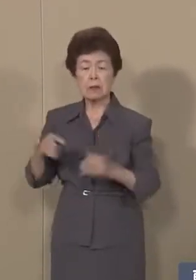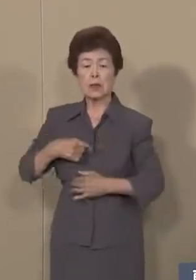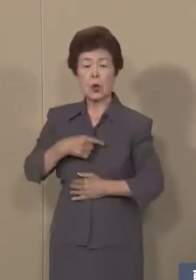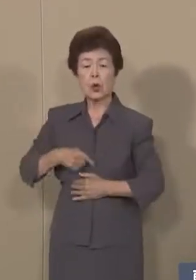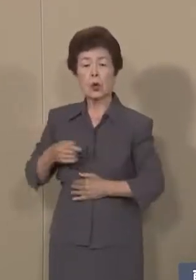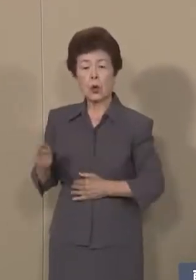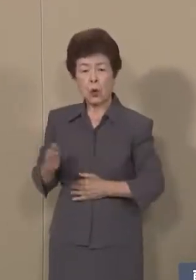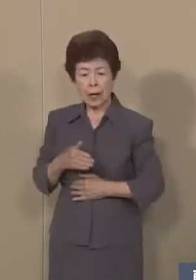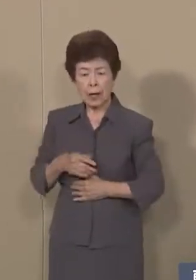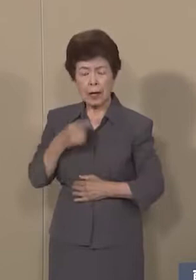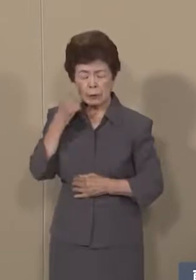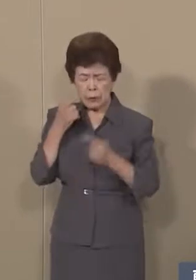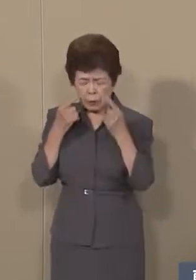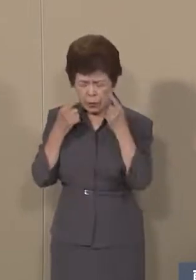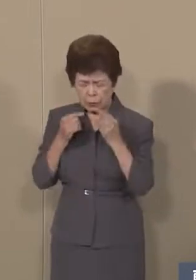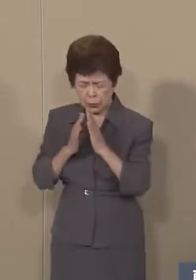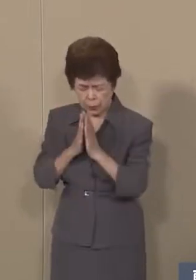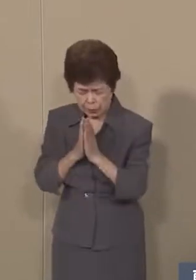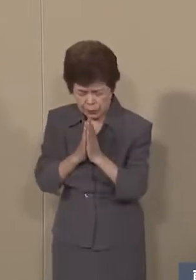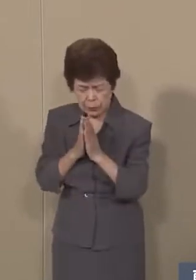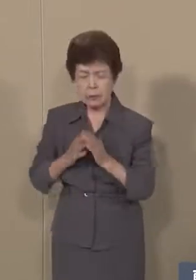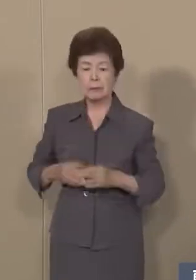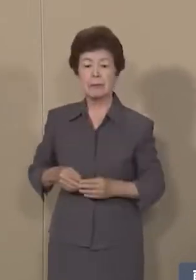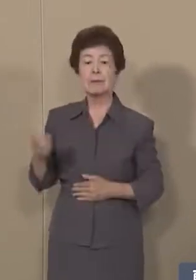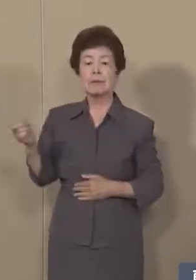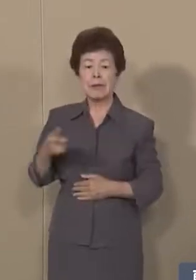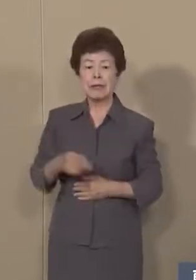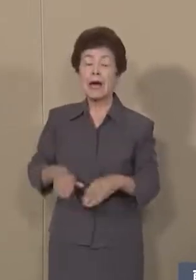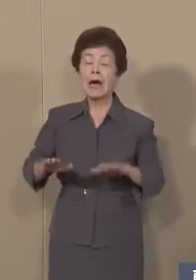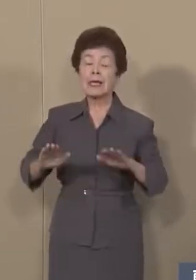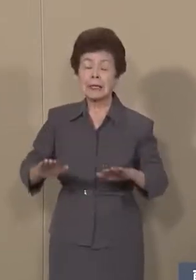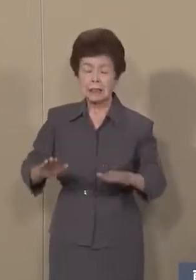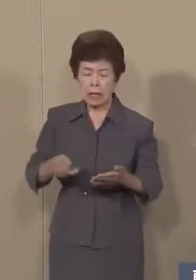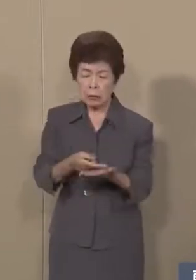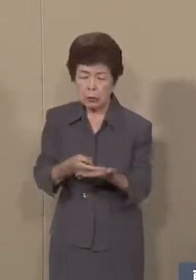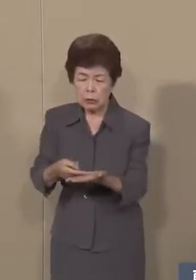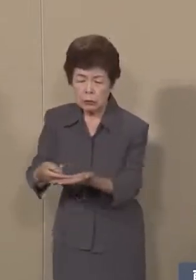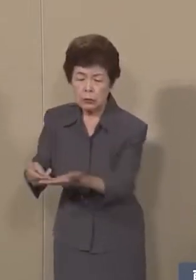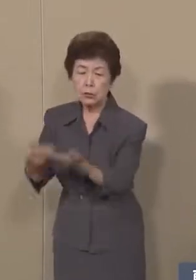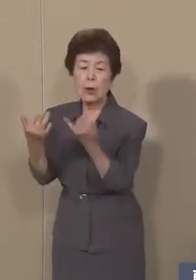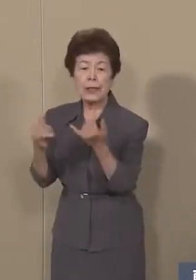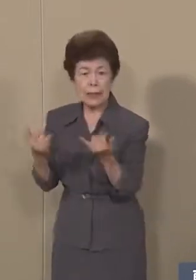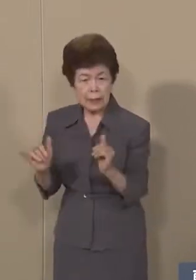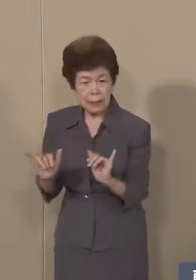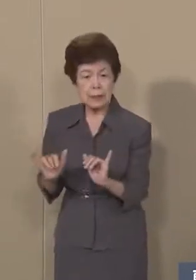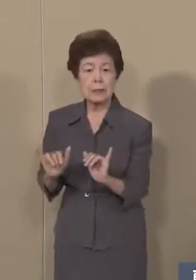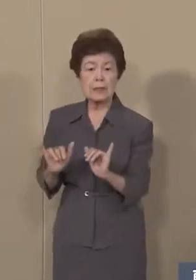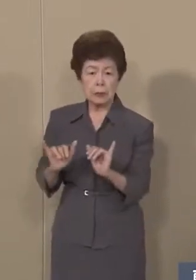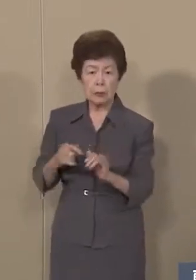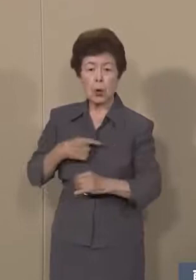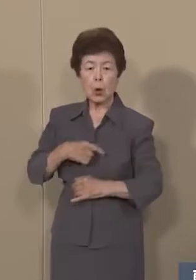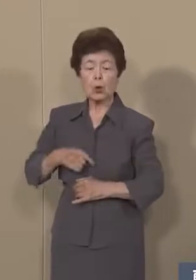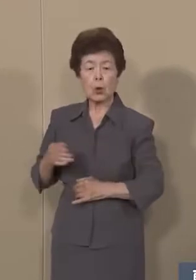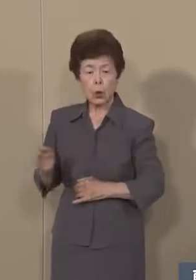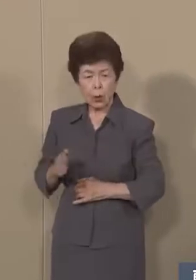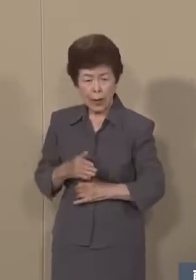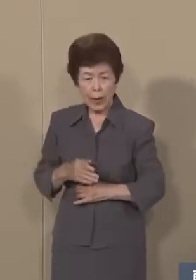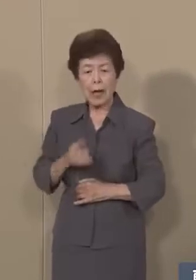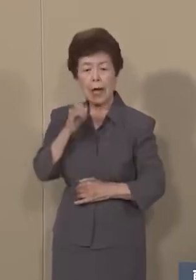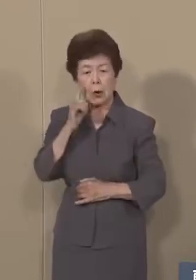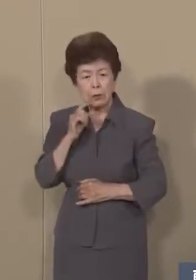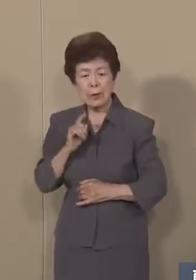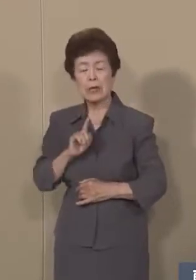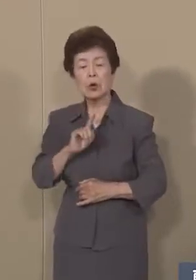ご冥福をお祈り持ち上げますまた現在も療養中の方々に対して心よりお見舞いを